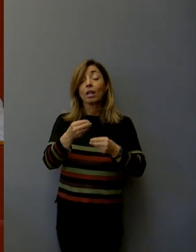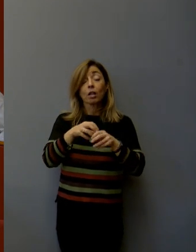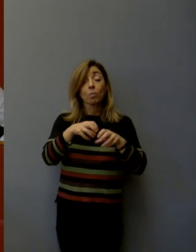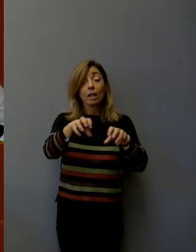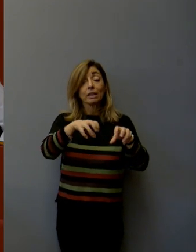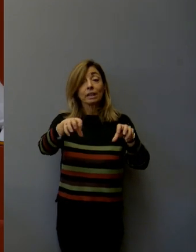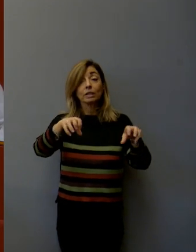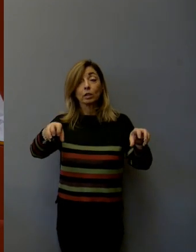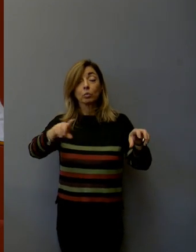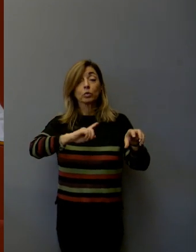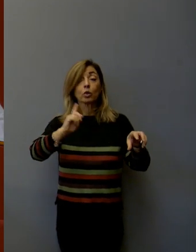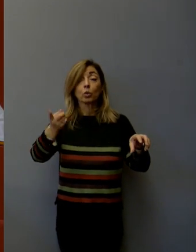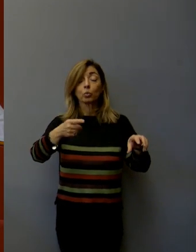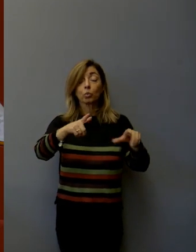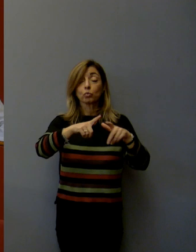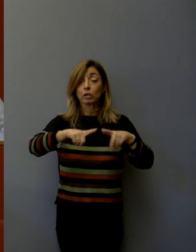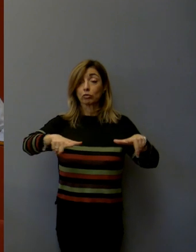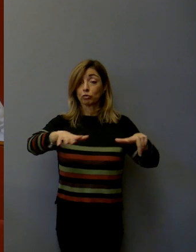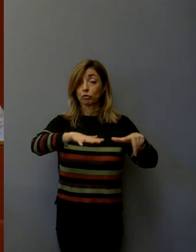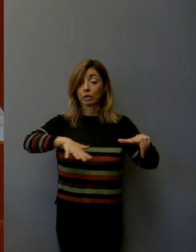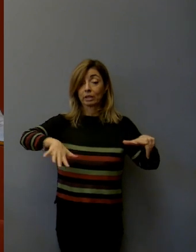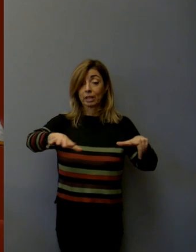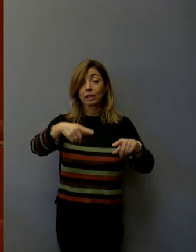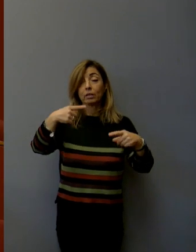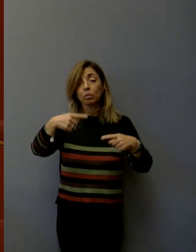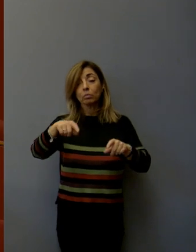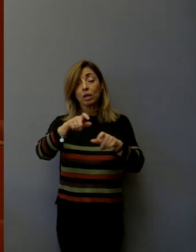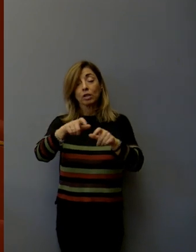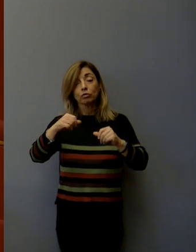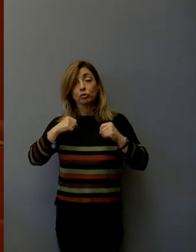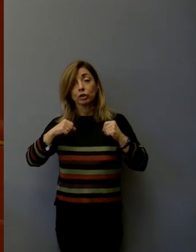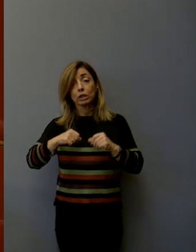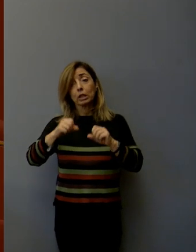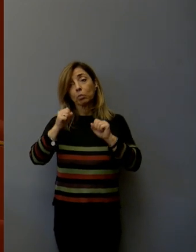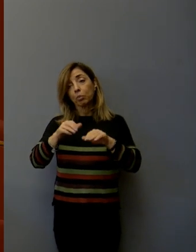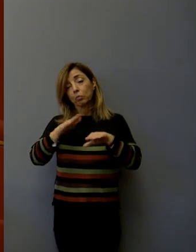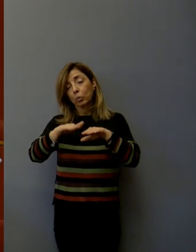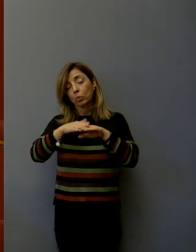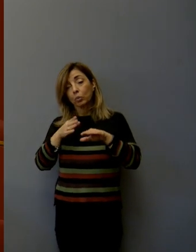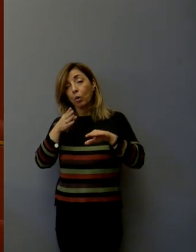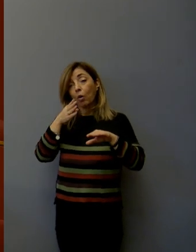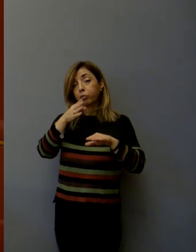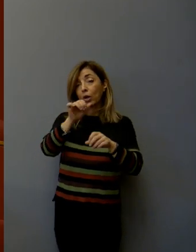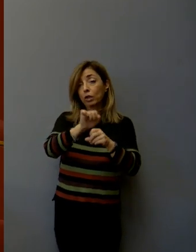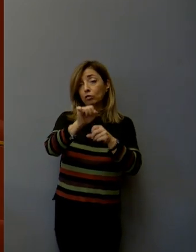e consentendo una dignitosa fruizione da parte dei cittadini delle aree cimiteriali di tutta la città